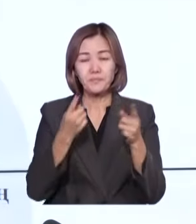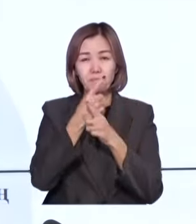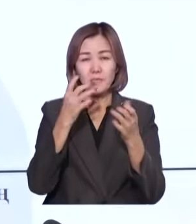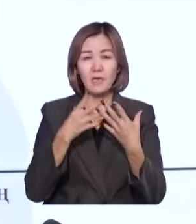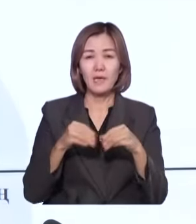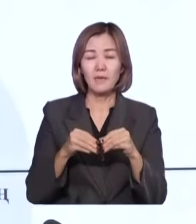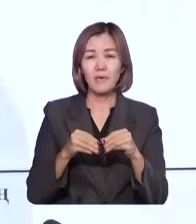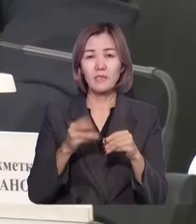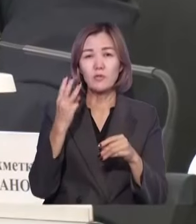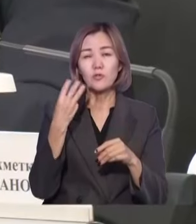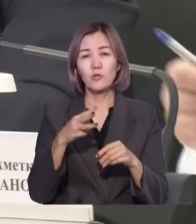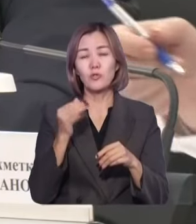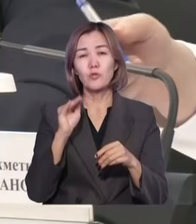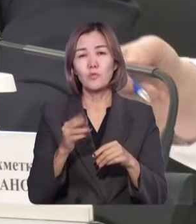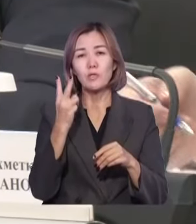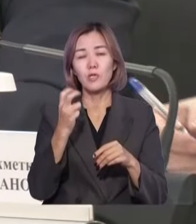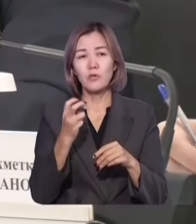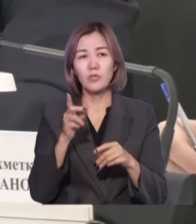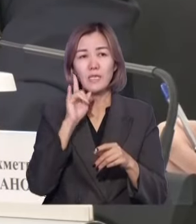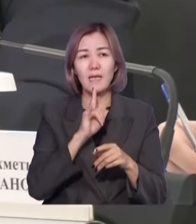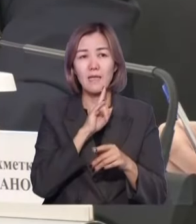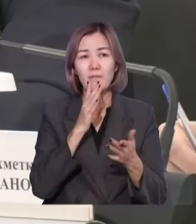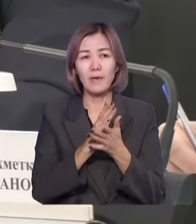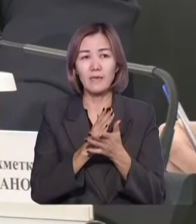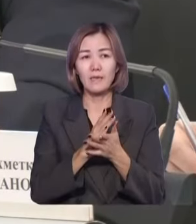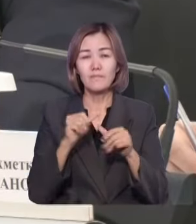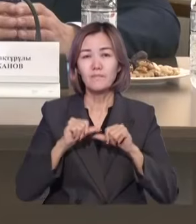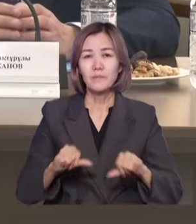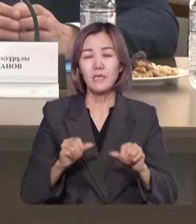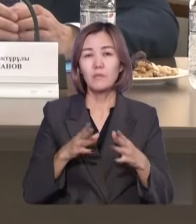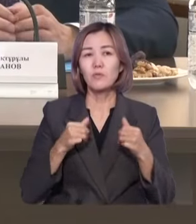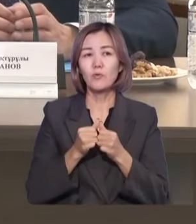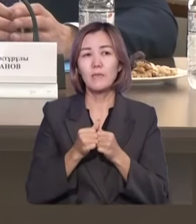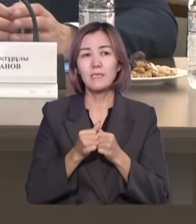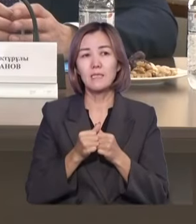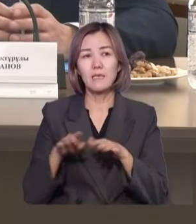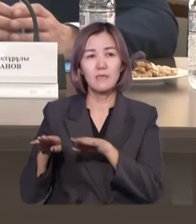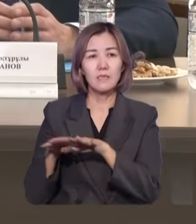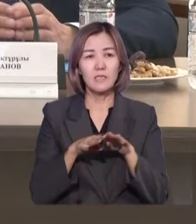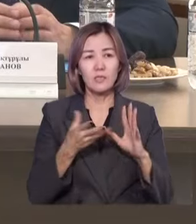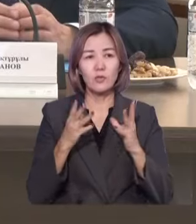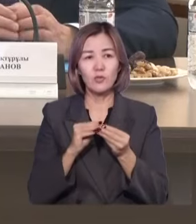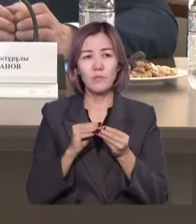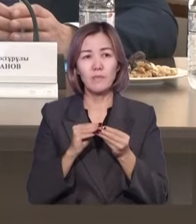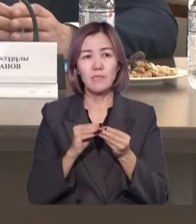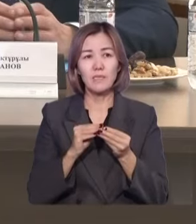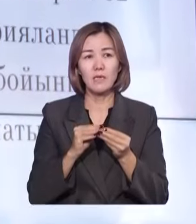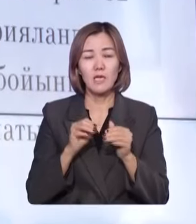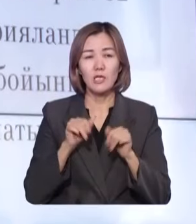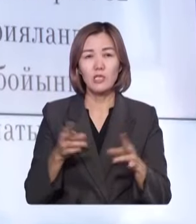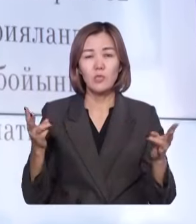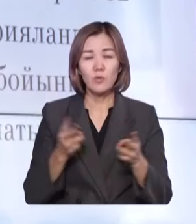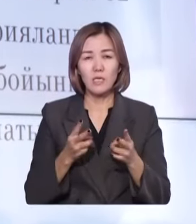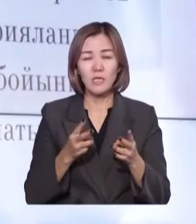аймақта 333.200-ден аса әйел бар. Комиссия отбасылық гендерлік саясат тұжырымдамасы шеңберінде шешілуі